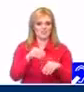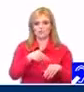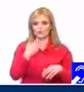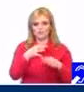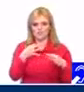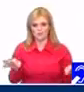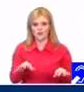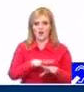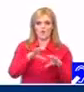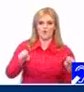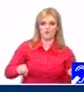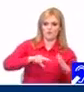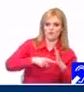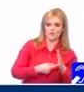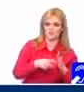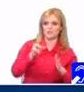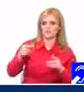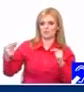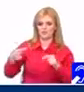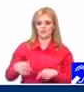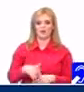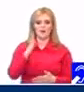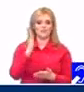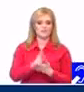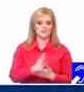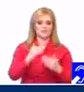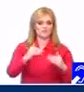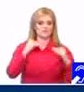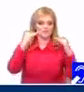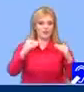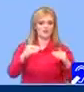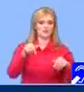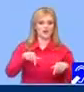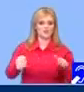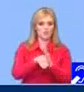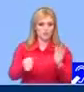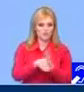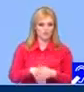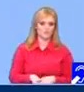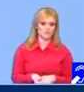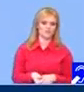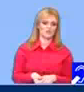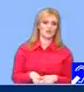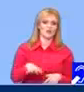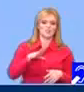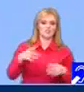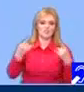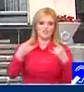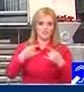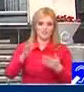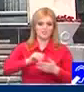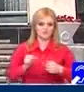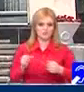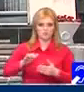libere, guvernările pun presiuni pe oponenții politici, există un nivel înalt al corupției, hărțuire și presiune asupra mass media. Cel